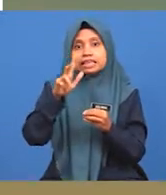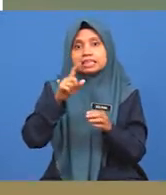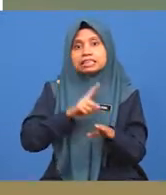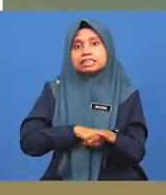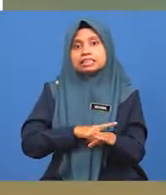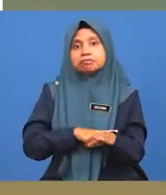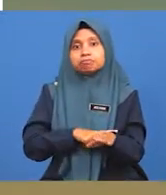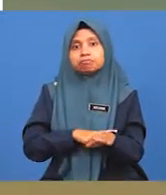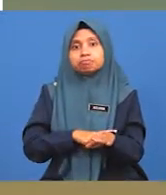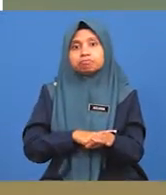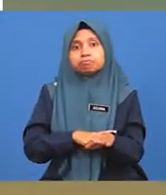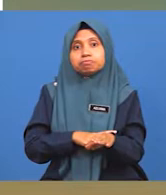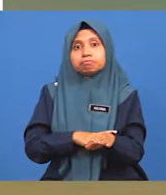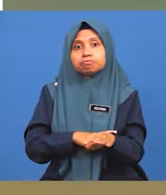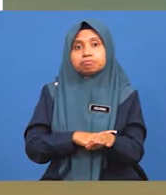3 jam.